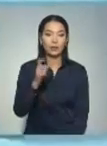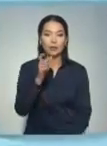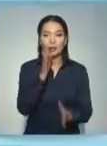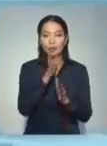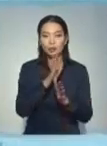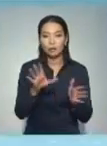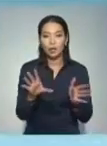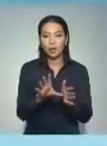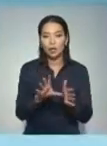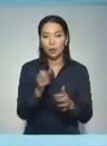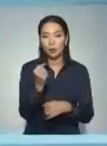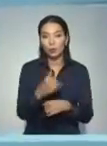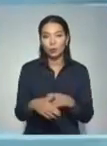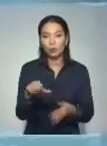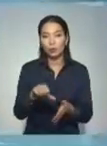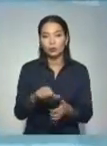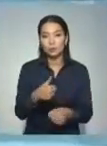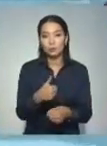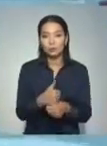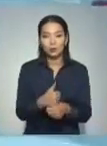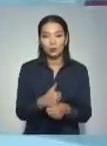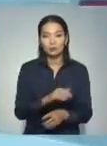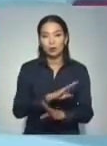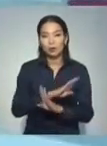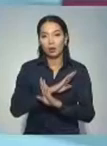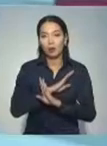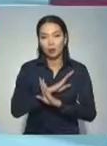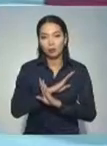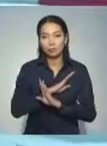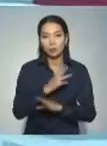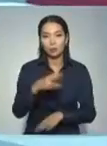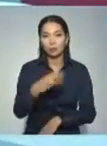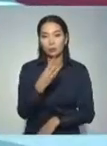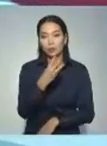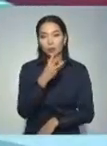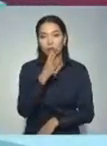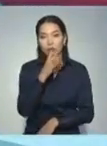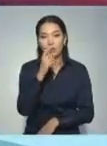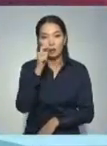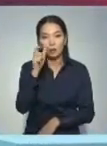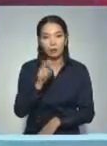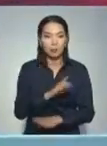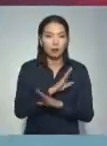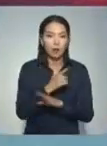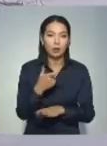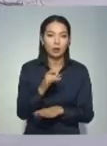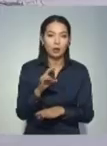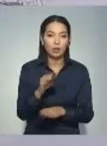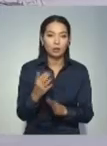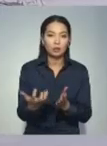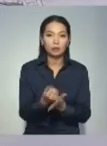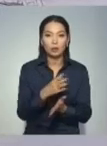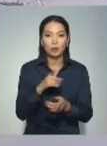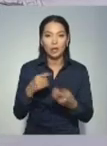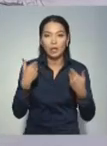Екібастұзда жылу электр орталығының учаскі бастығы қайтыс болды. 33 жастағы ер адамның мәйіті гараждан табылған. Оның денесінде зорлық